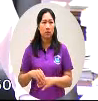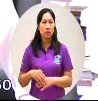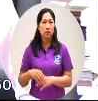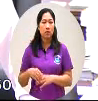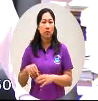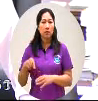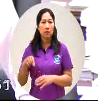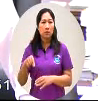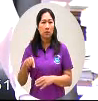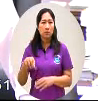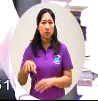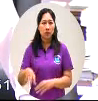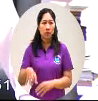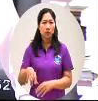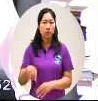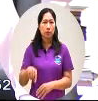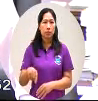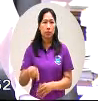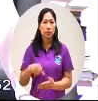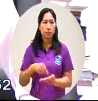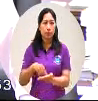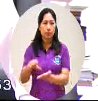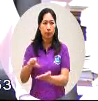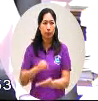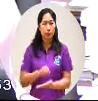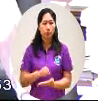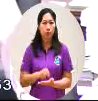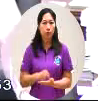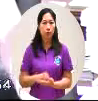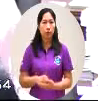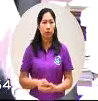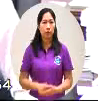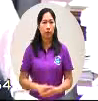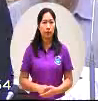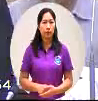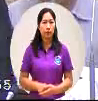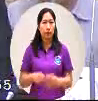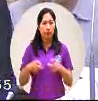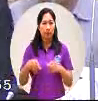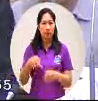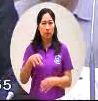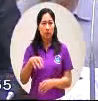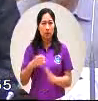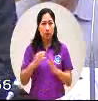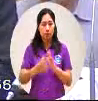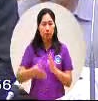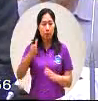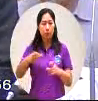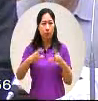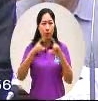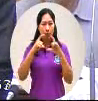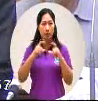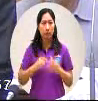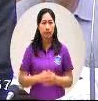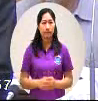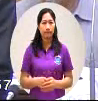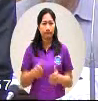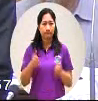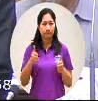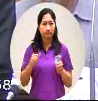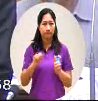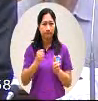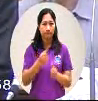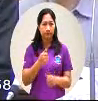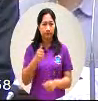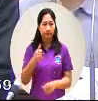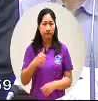地震局长。 局长，然后呢？ 谢谢议长，谢谢柯